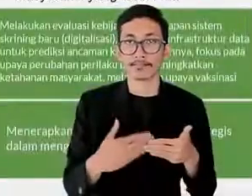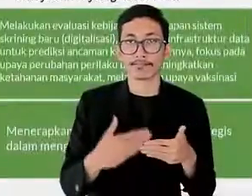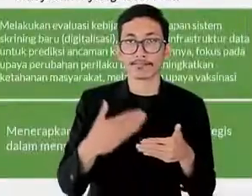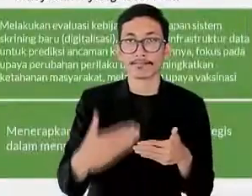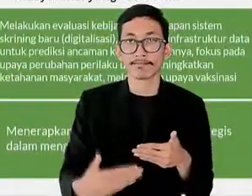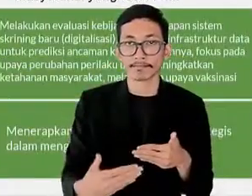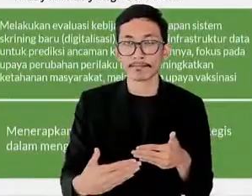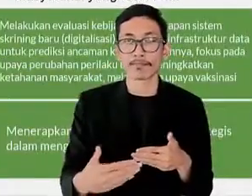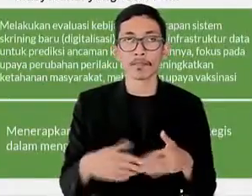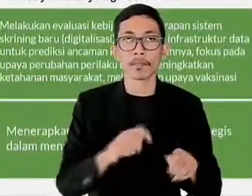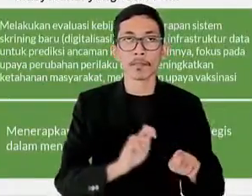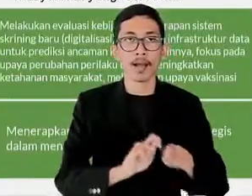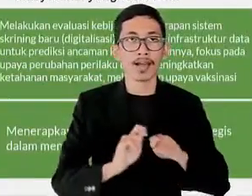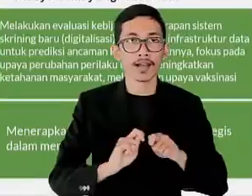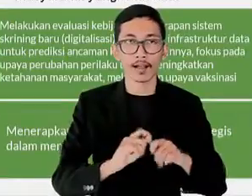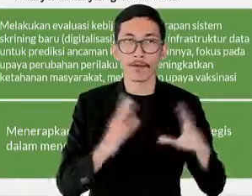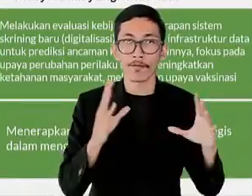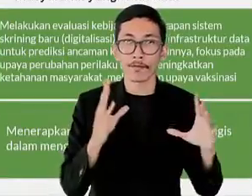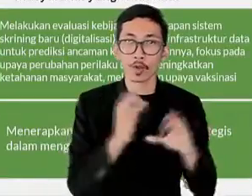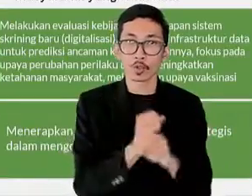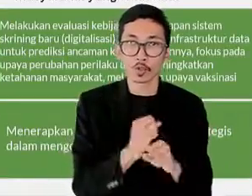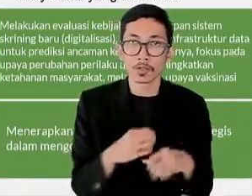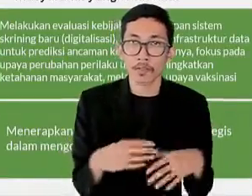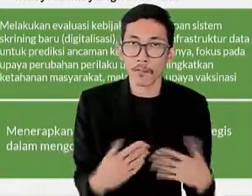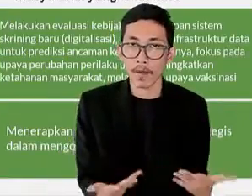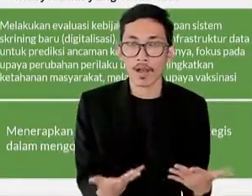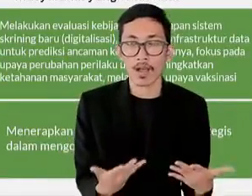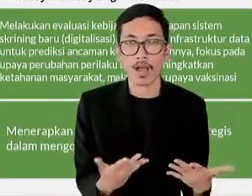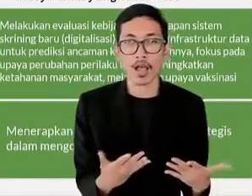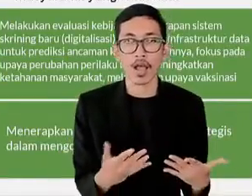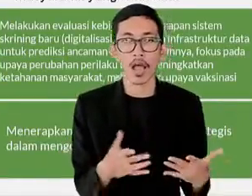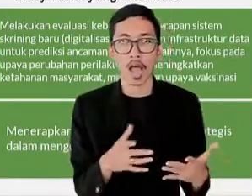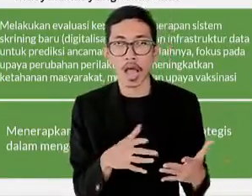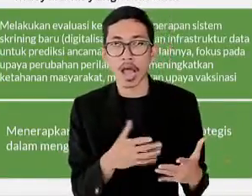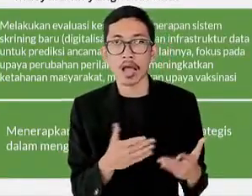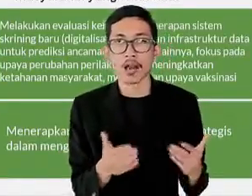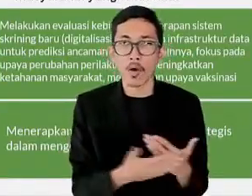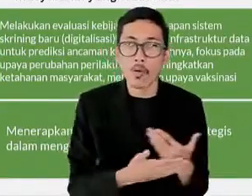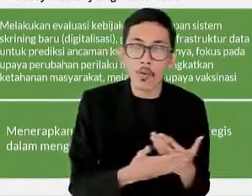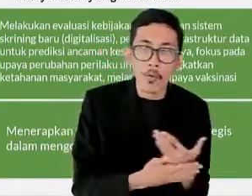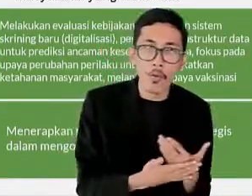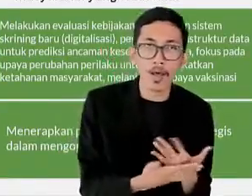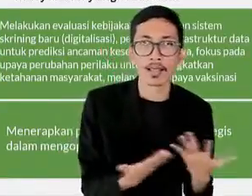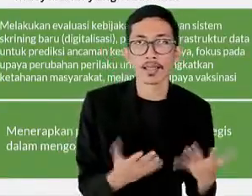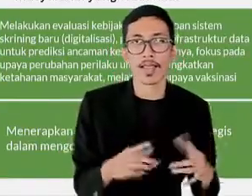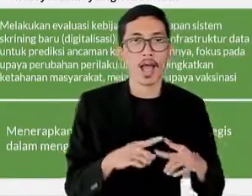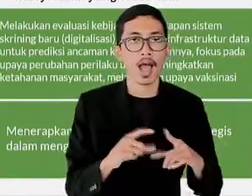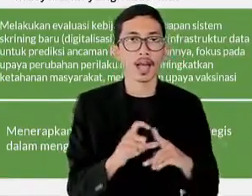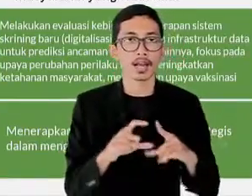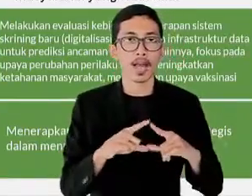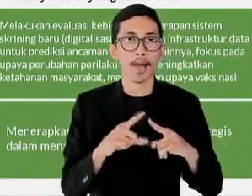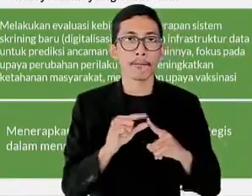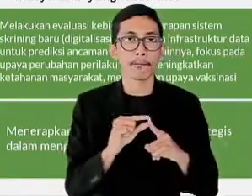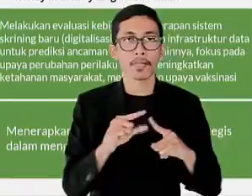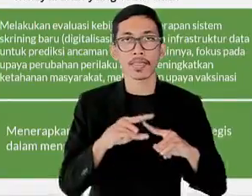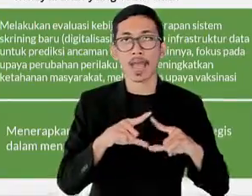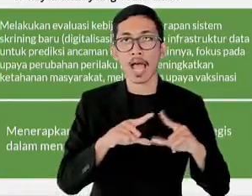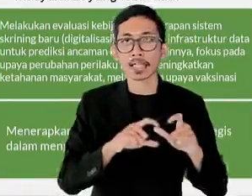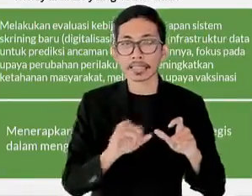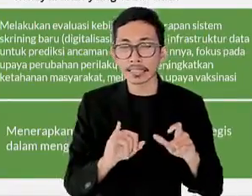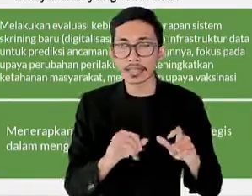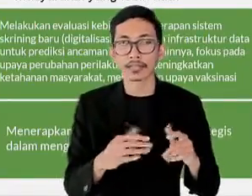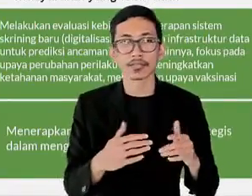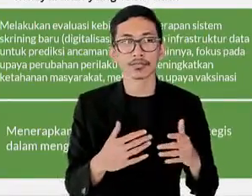upaya perbaikan yang fokus pada Penanganan dan adaptasi yang cepat serta mengantisipasi lonjakan kasus untuk